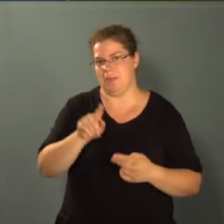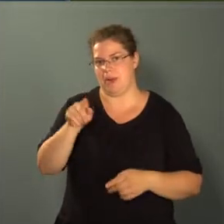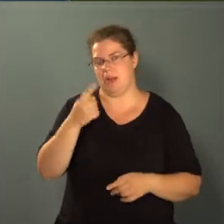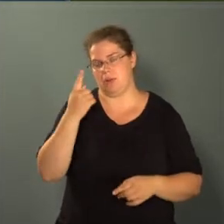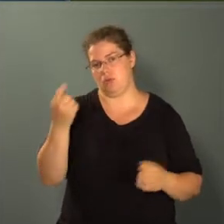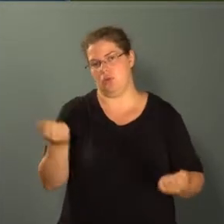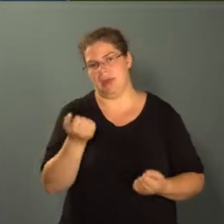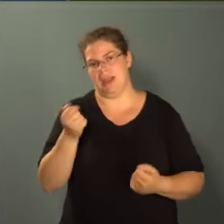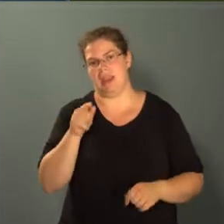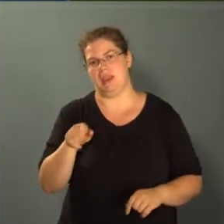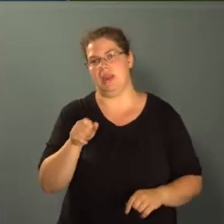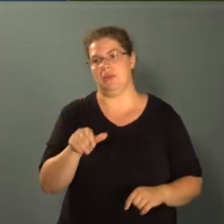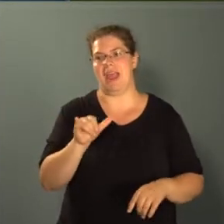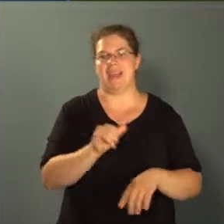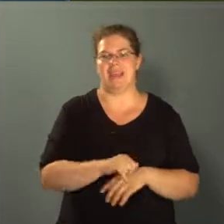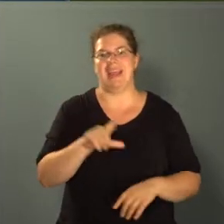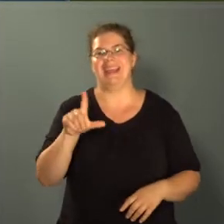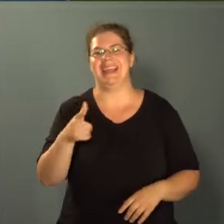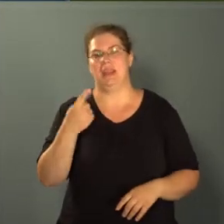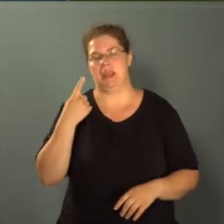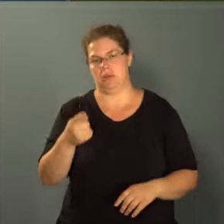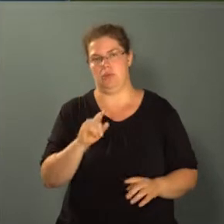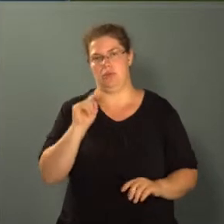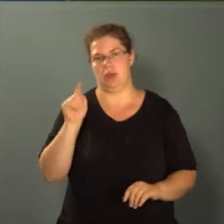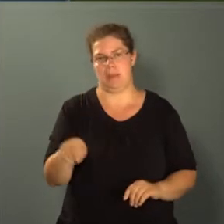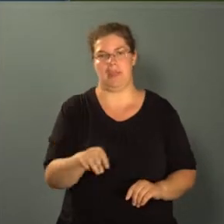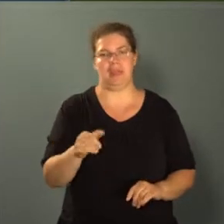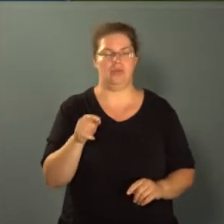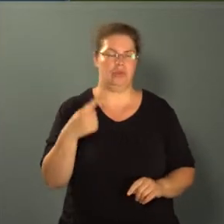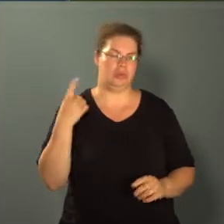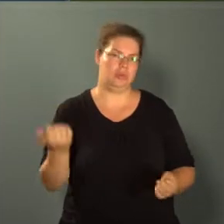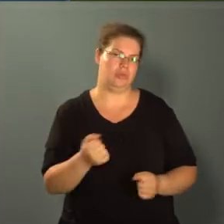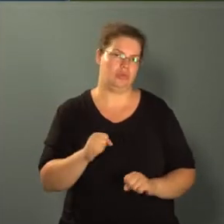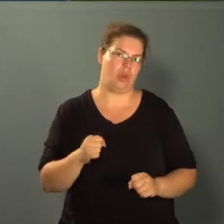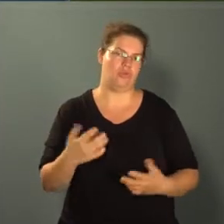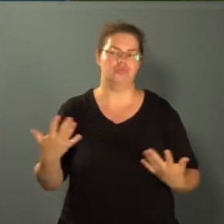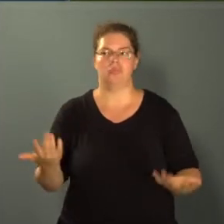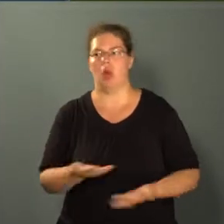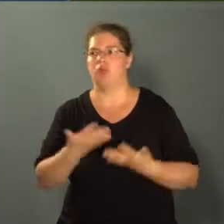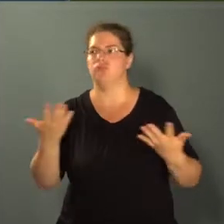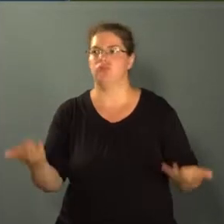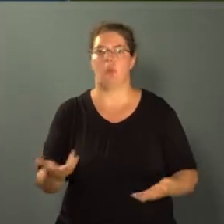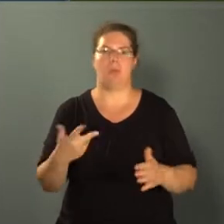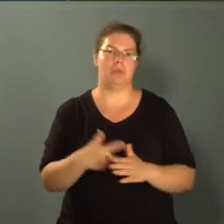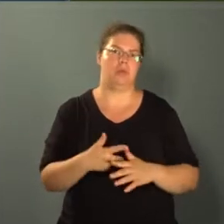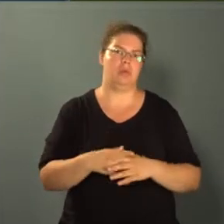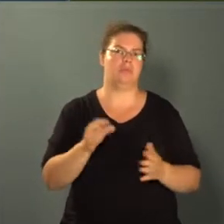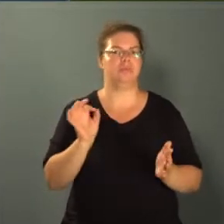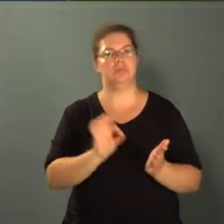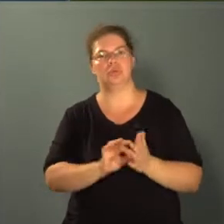azon tudunk edzeni, de oda igazából egy héten csak 2-szer tudunk rámenni, és ott tudunk gyakorolni nagyobb dolgokat, amiket pontrugások,